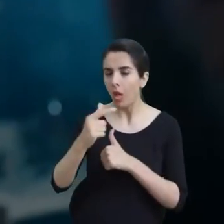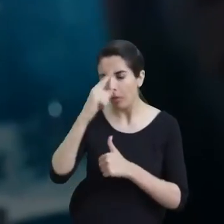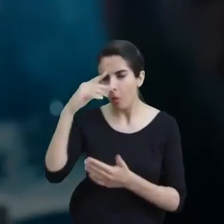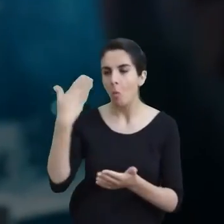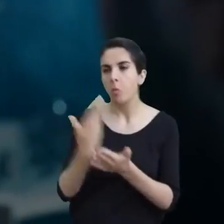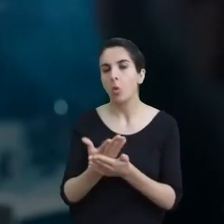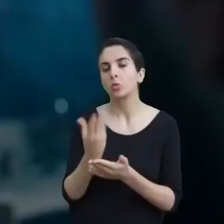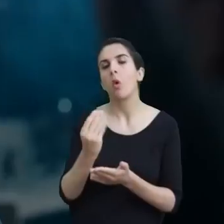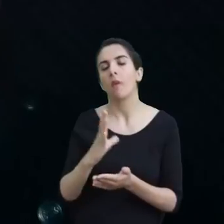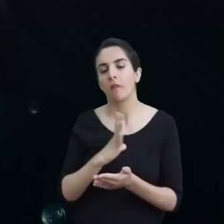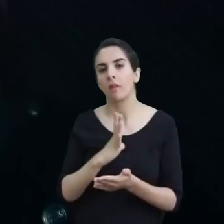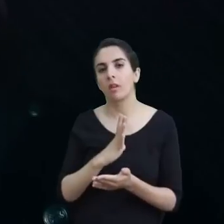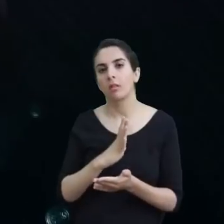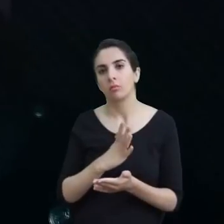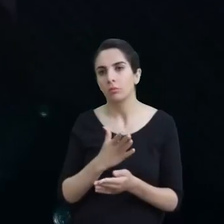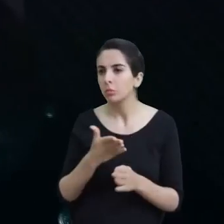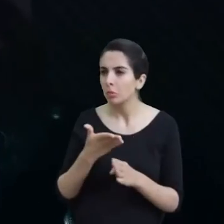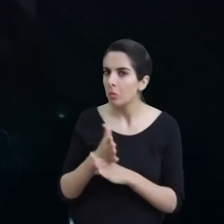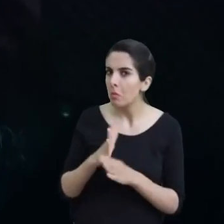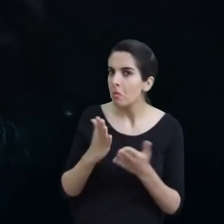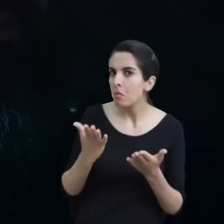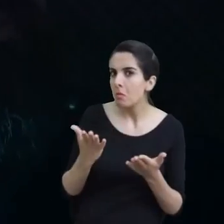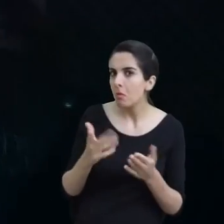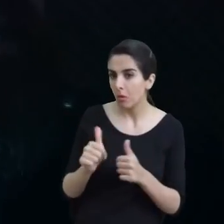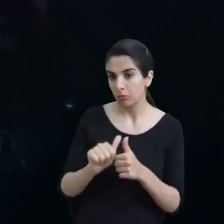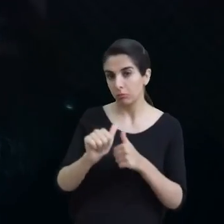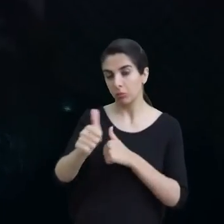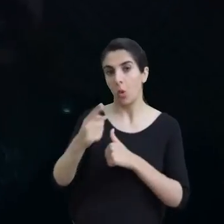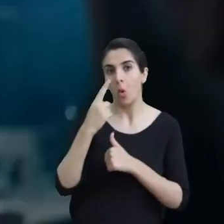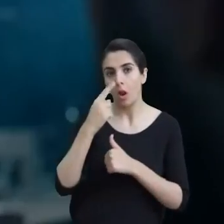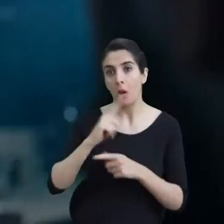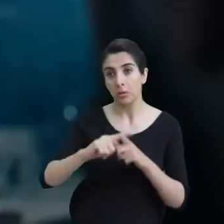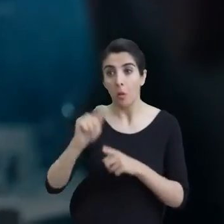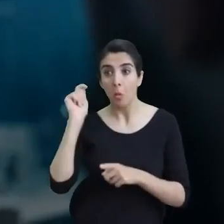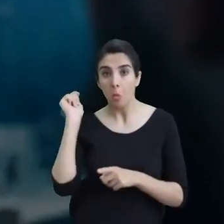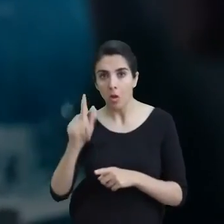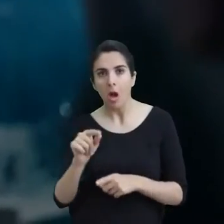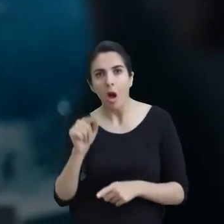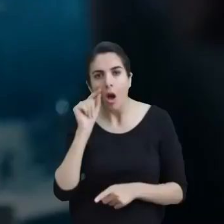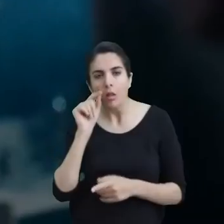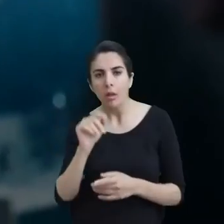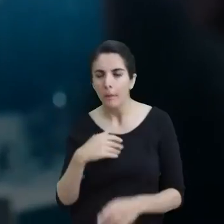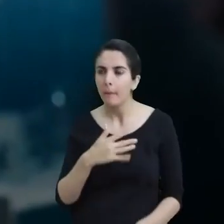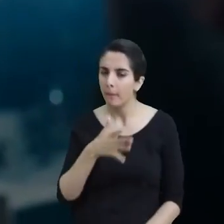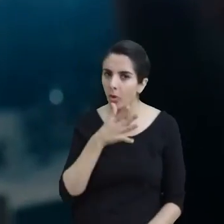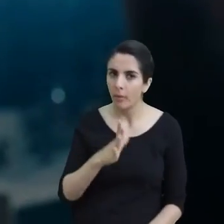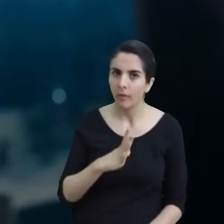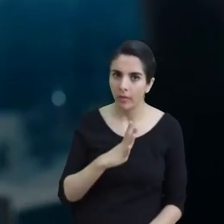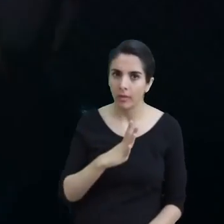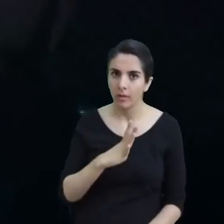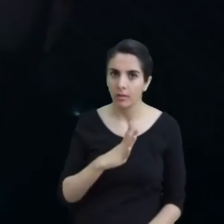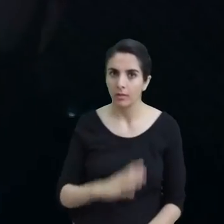yedi yılıp kalma ihtimali yüksek. Vallahi amirim ben bu mesafeden bıçak atıp da vuracak bir babayı... Ben tanırdım.